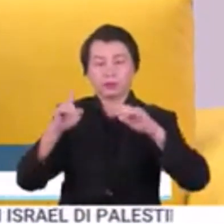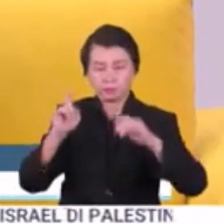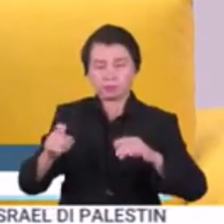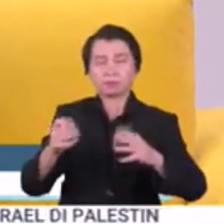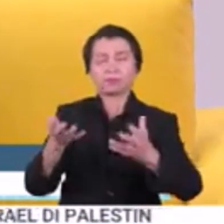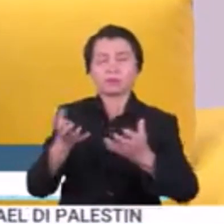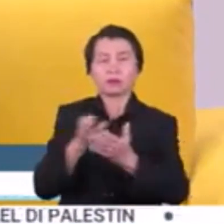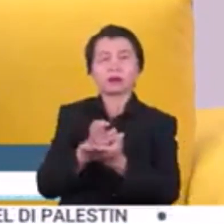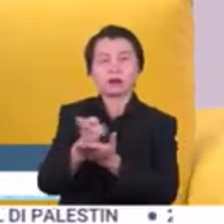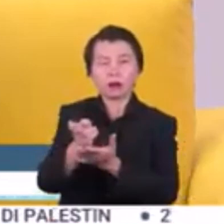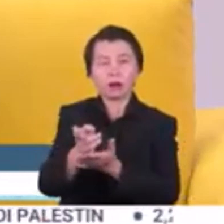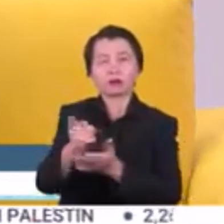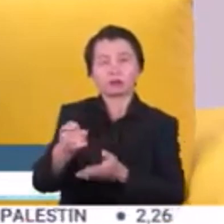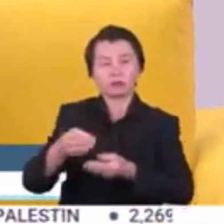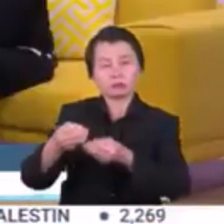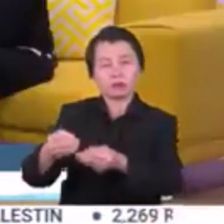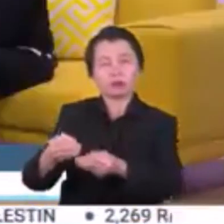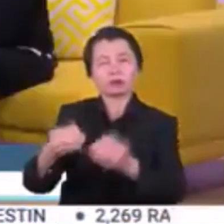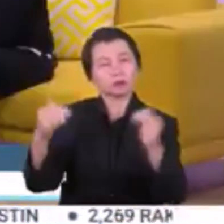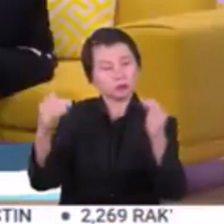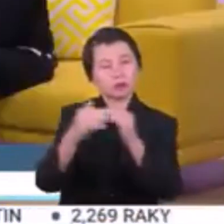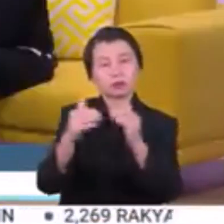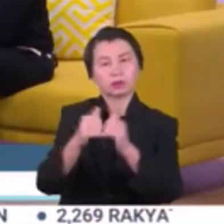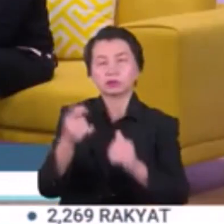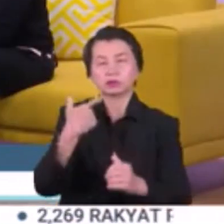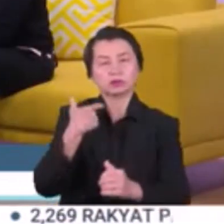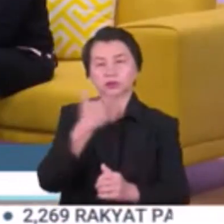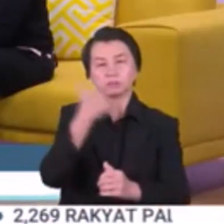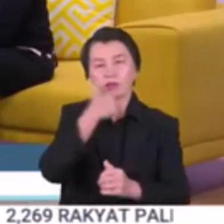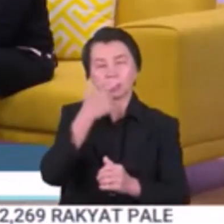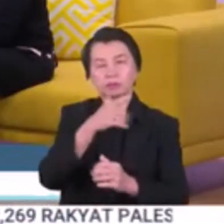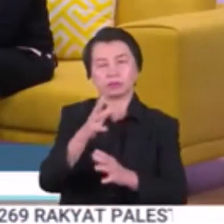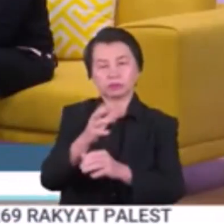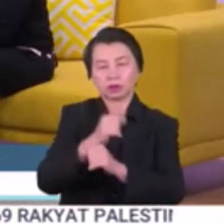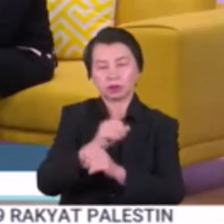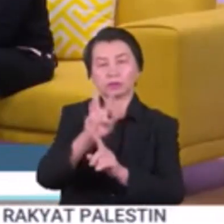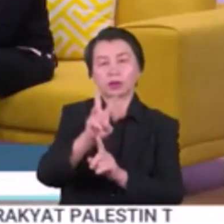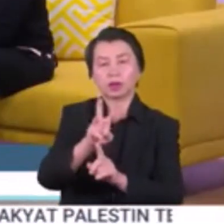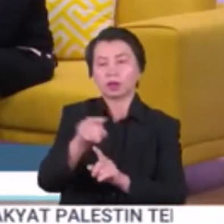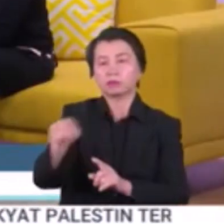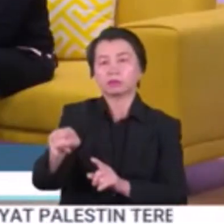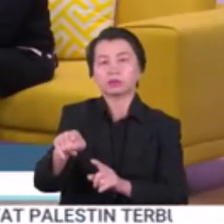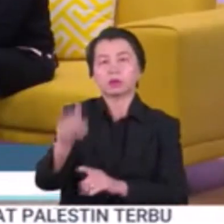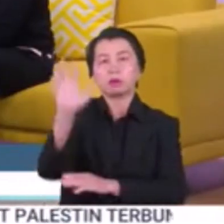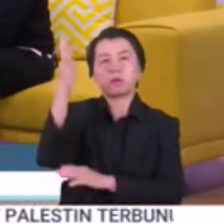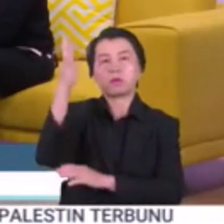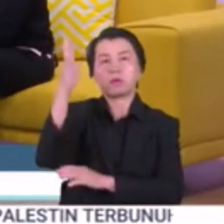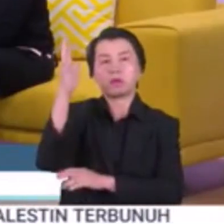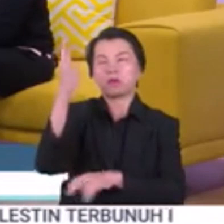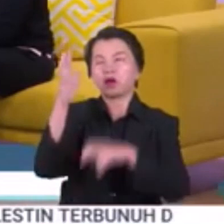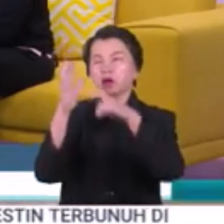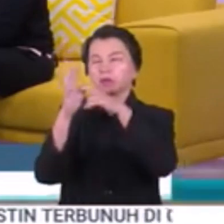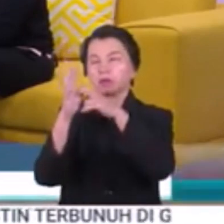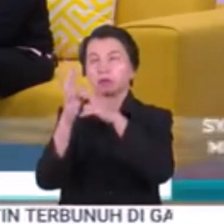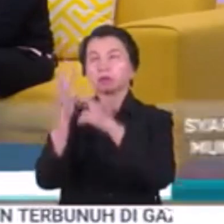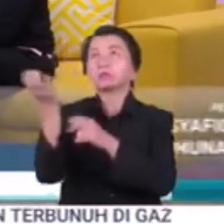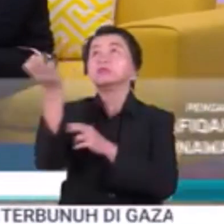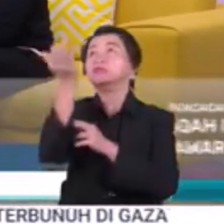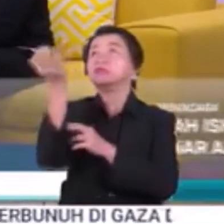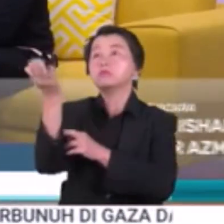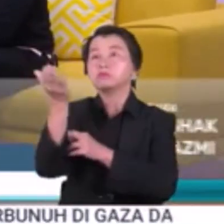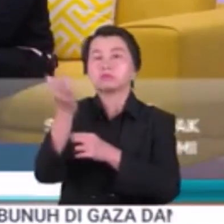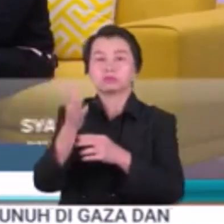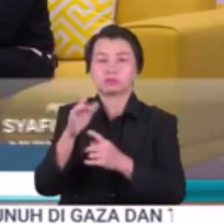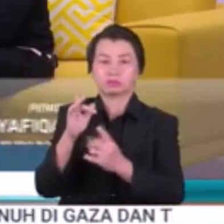betul kita tidak mahu bila mahu mendapat pencapaian internet mereka panjak pokok untuk dapat k kita tengok di